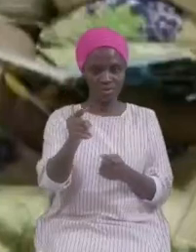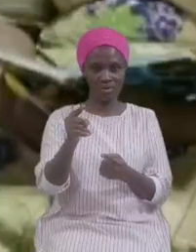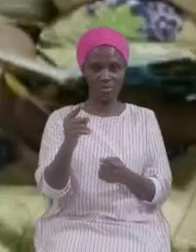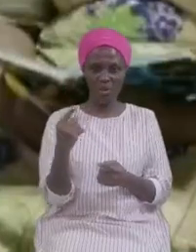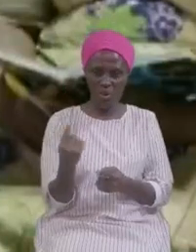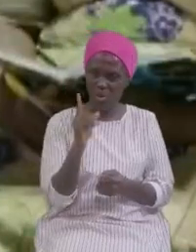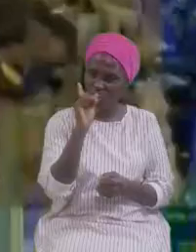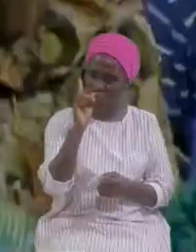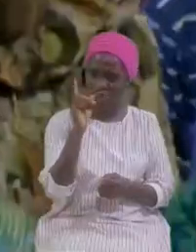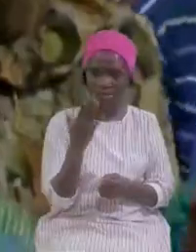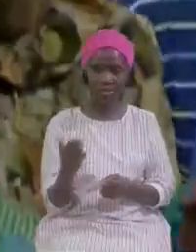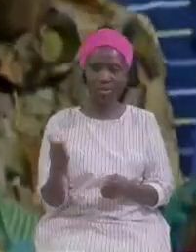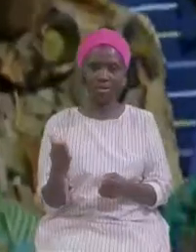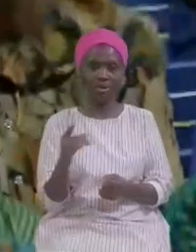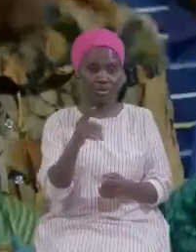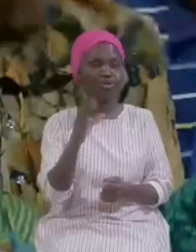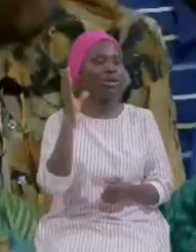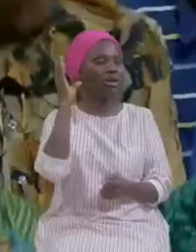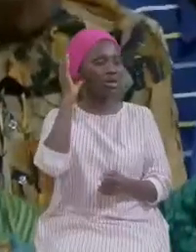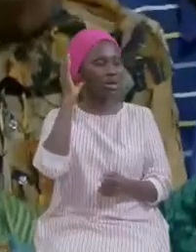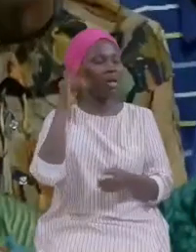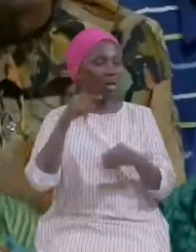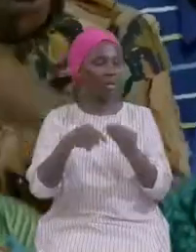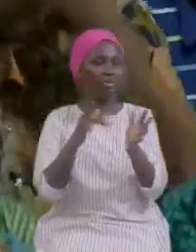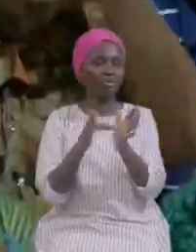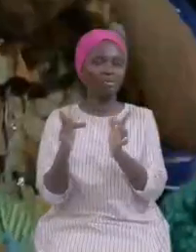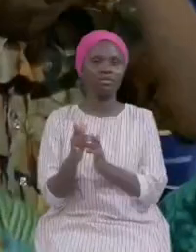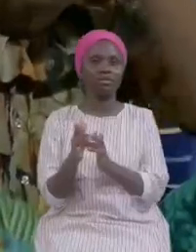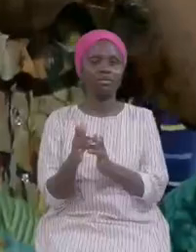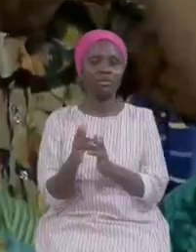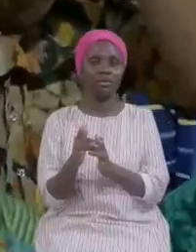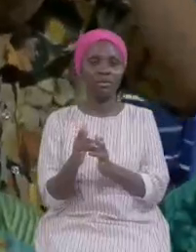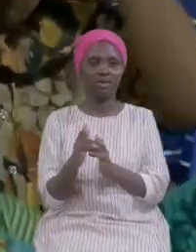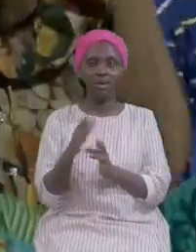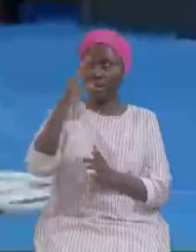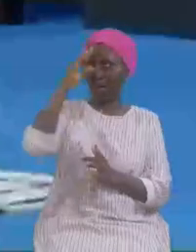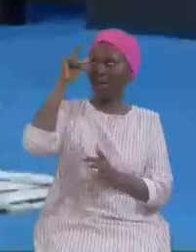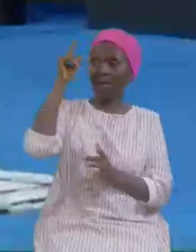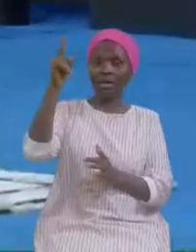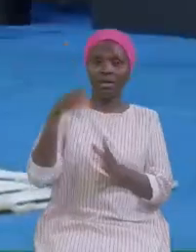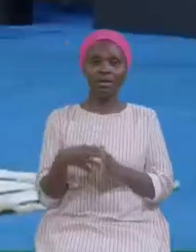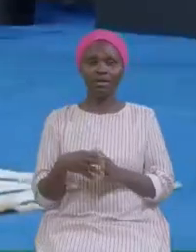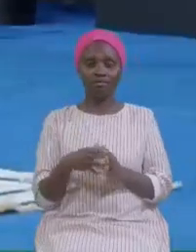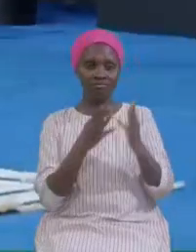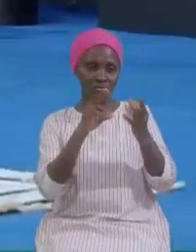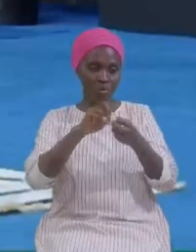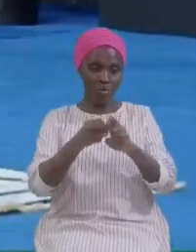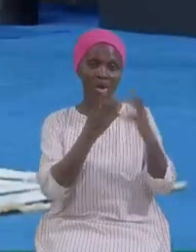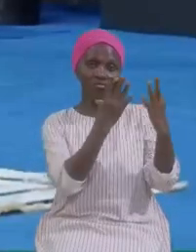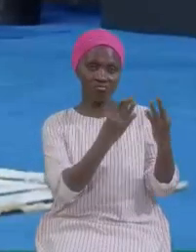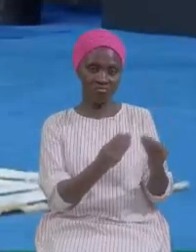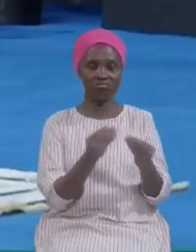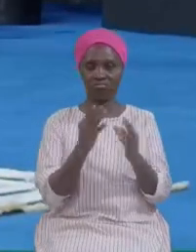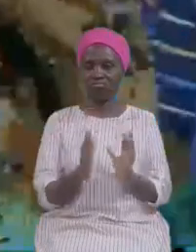Une seule chose, entends parler de Jésus. Il est celui qui règle les problèmes.